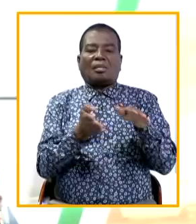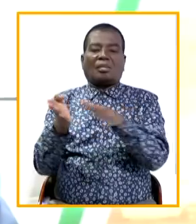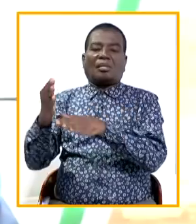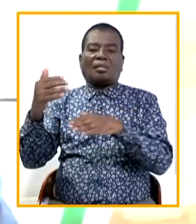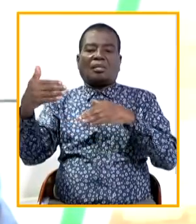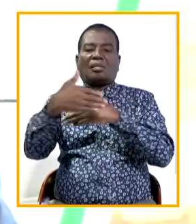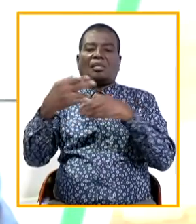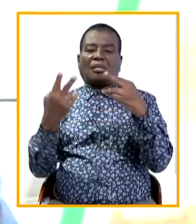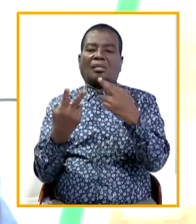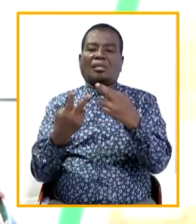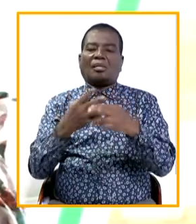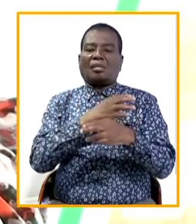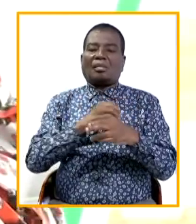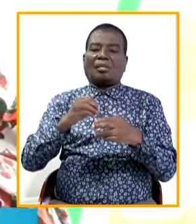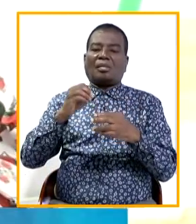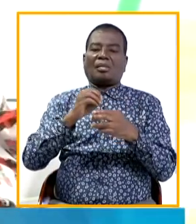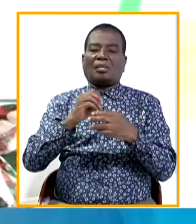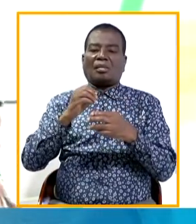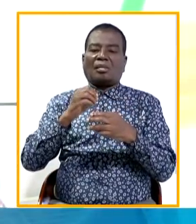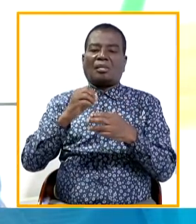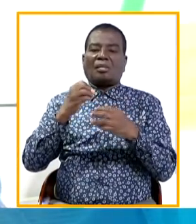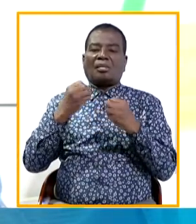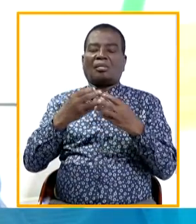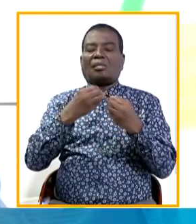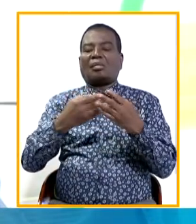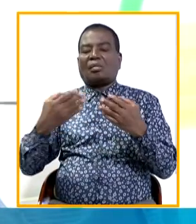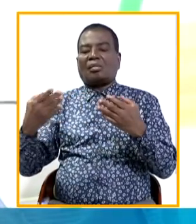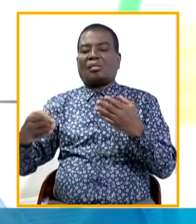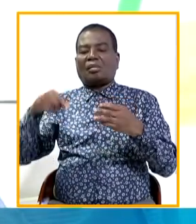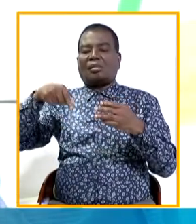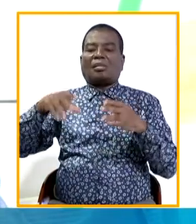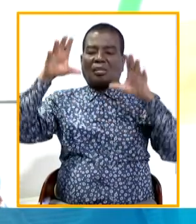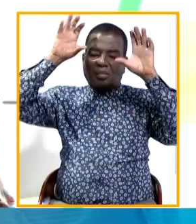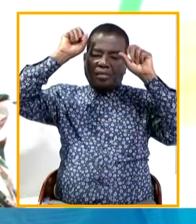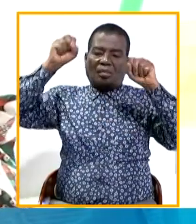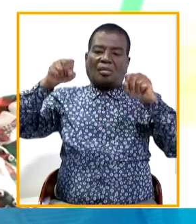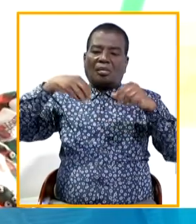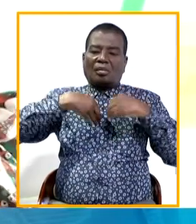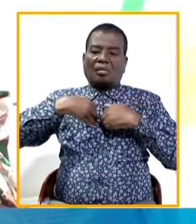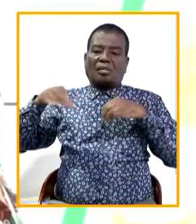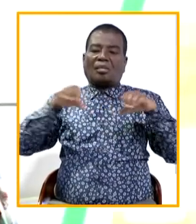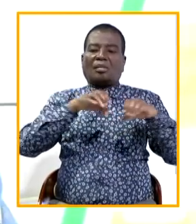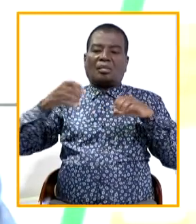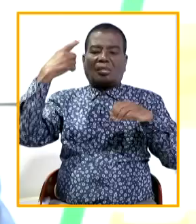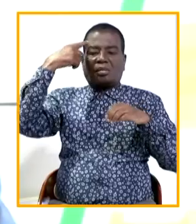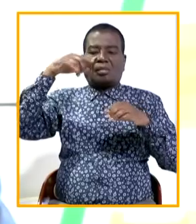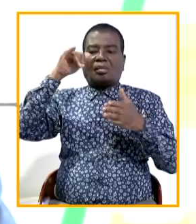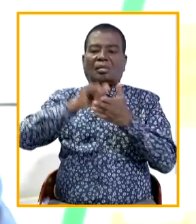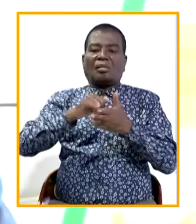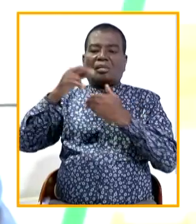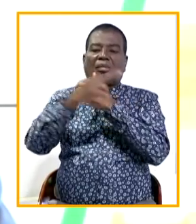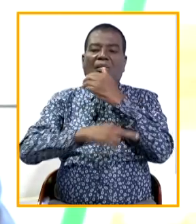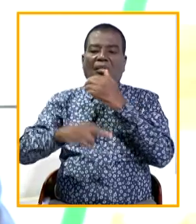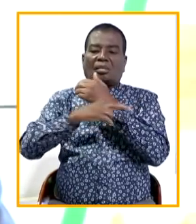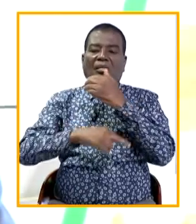à Aboisso, la voie bitumée à Santiakoum, Noé, la ville frontière avec le Ghana, totalement transformée